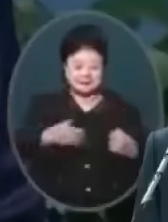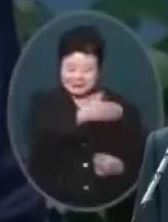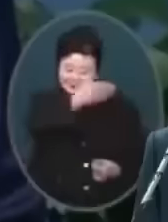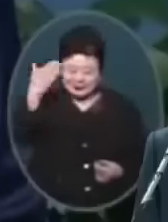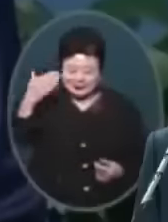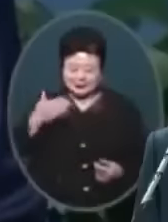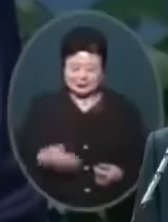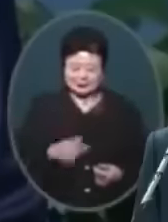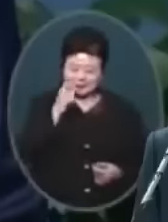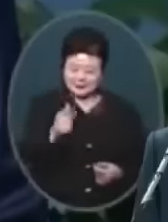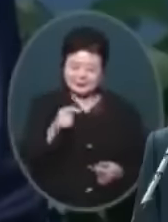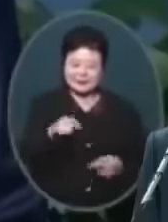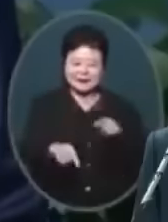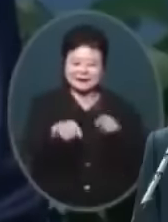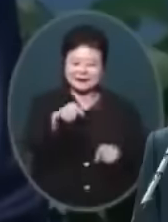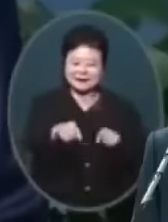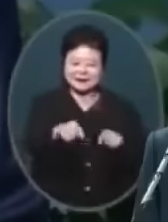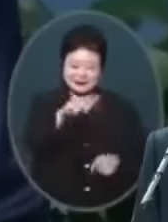그렇지 않더라도